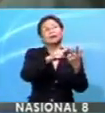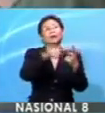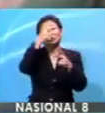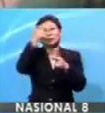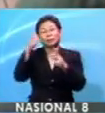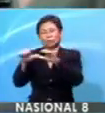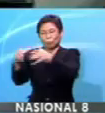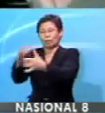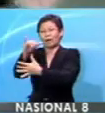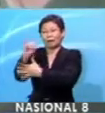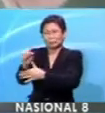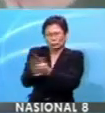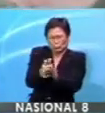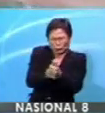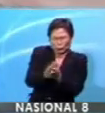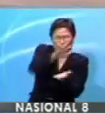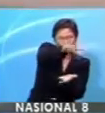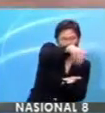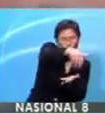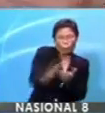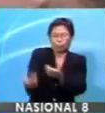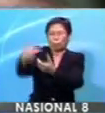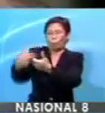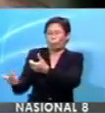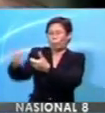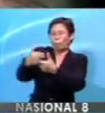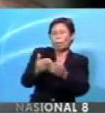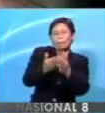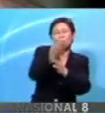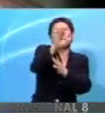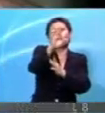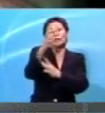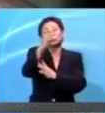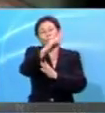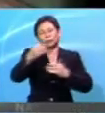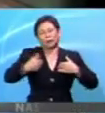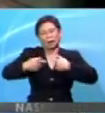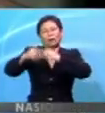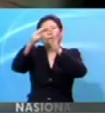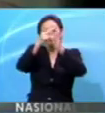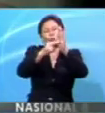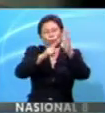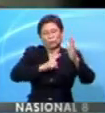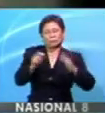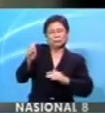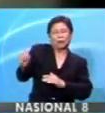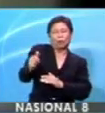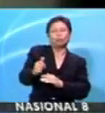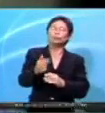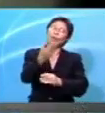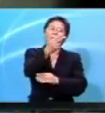terbabit giat menjalankan usaha merekrut anggota baru melalui media sosial dengan mengeluarkan hukum agama sendiri bagi